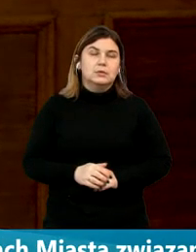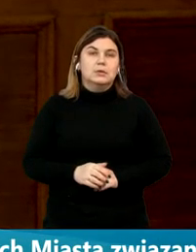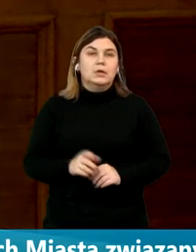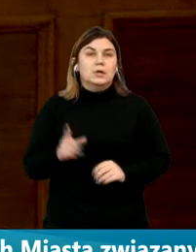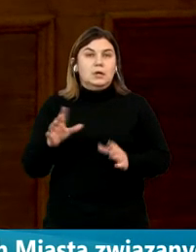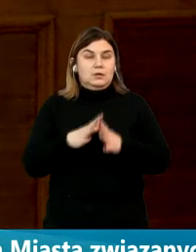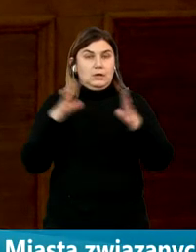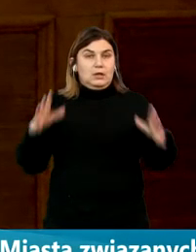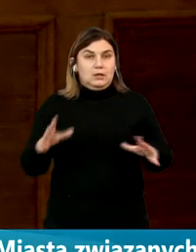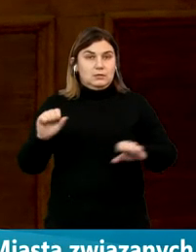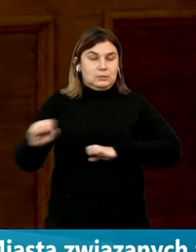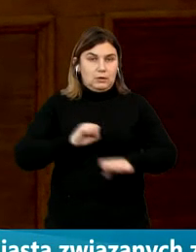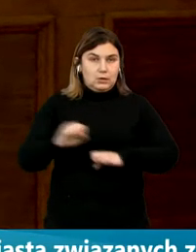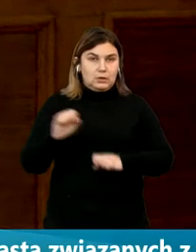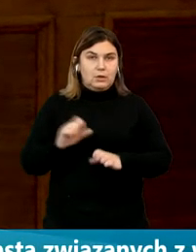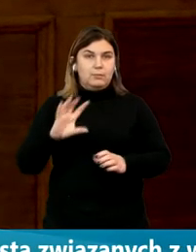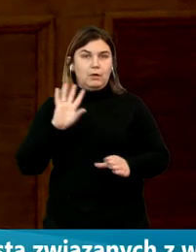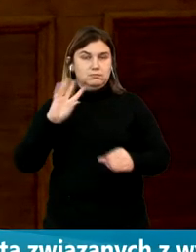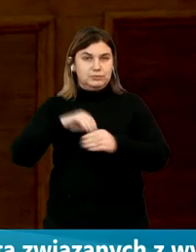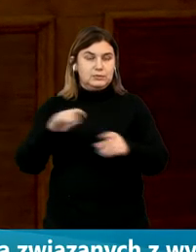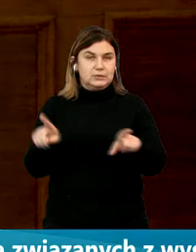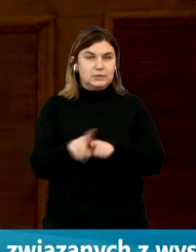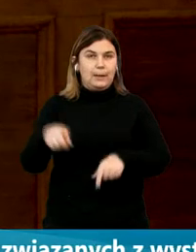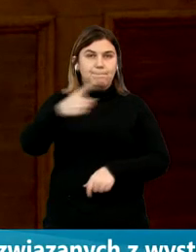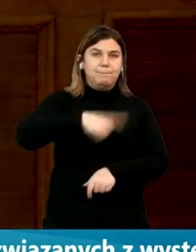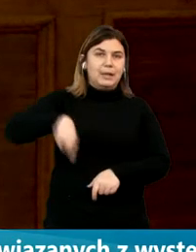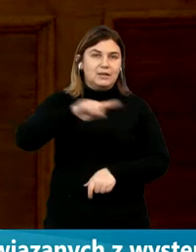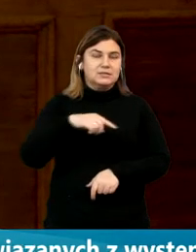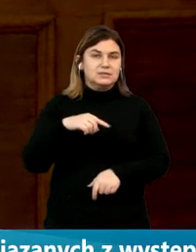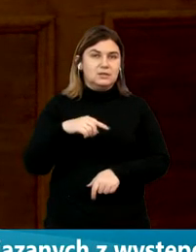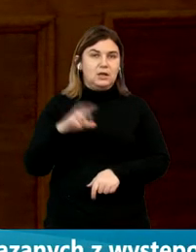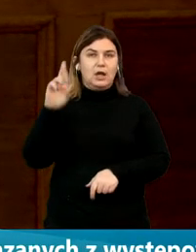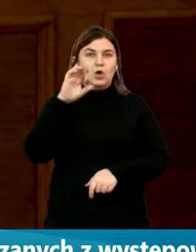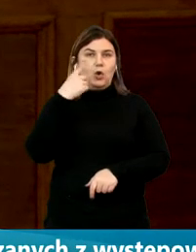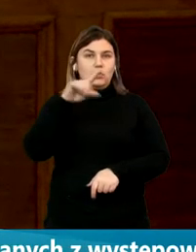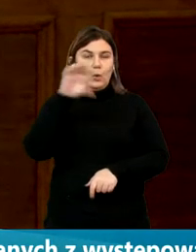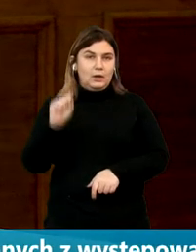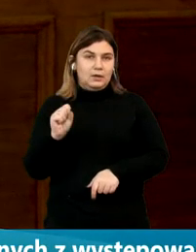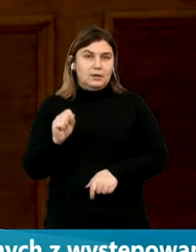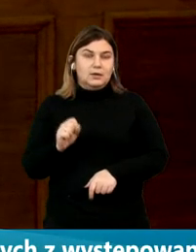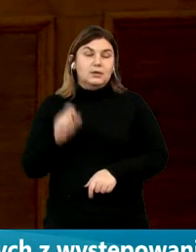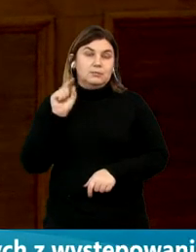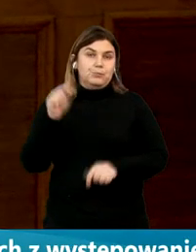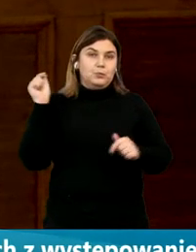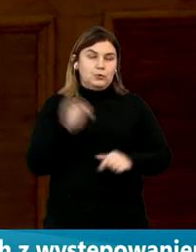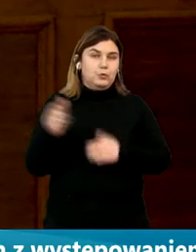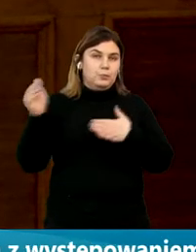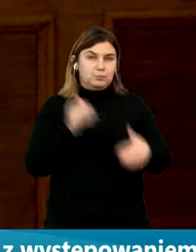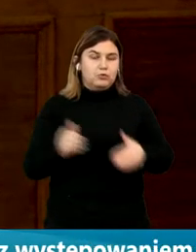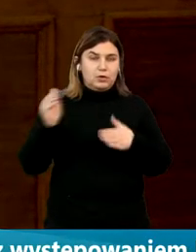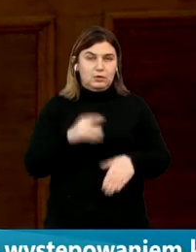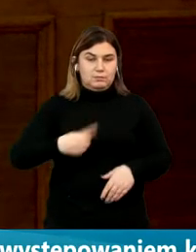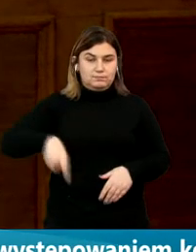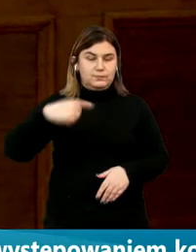Wielkie przedsięwzięcie logistyczne, bo wchodzi w to również plac Rodła, więc musimy przygotować w ciągu